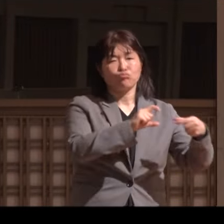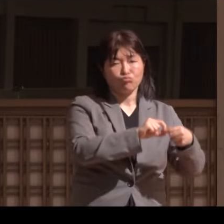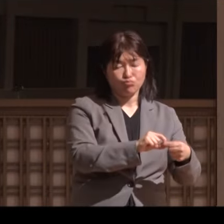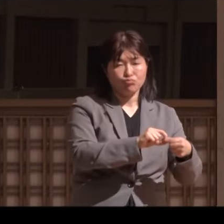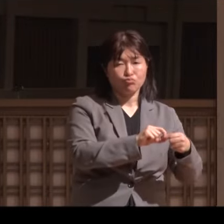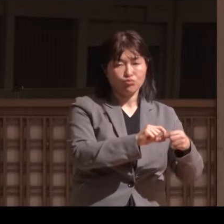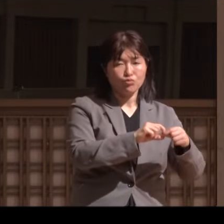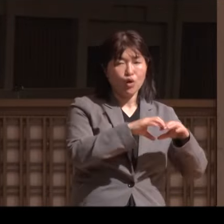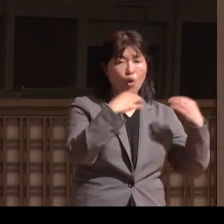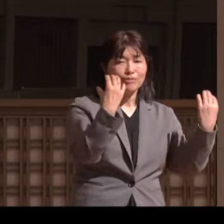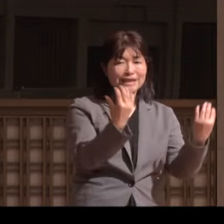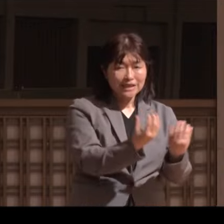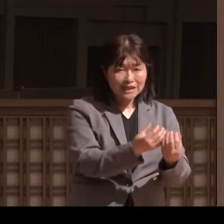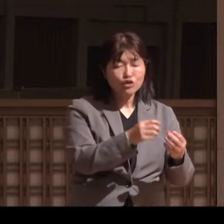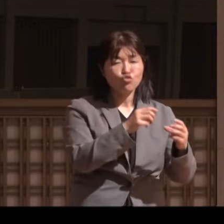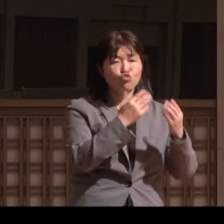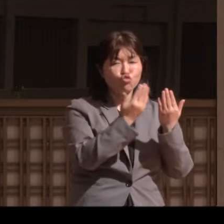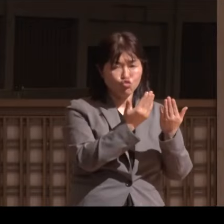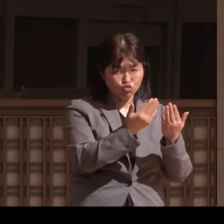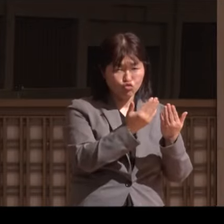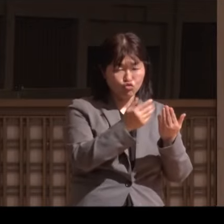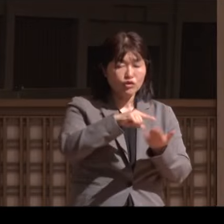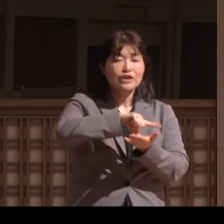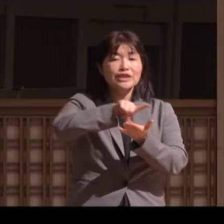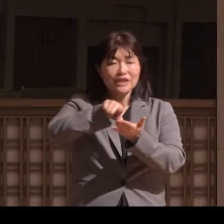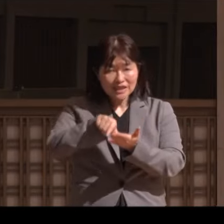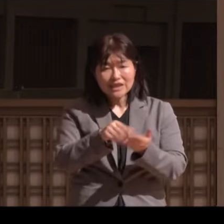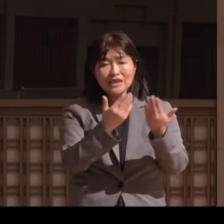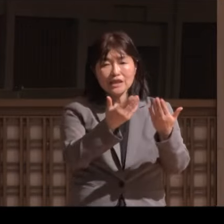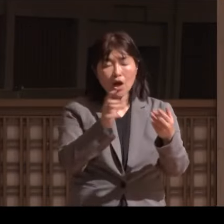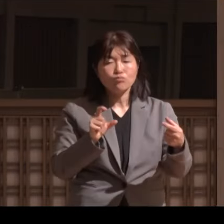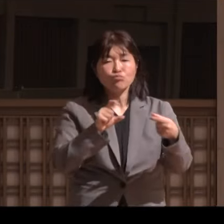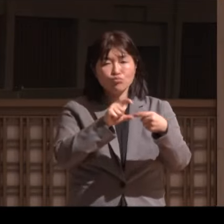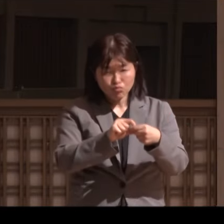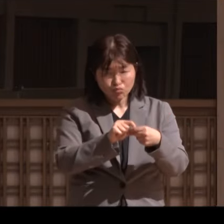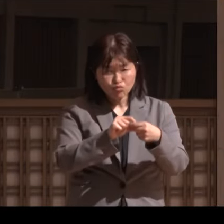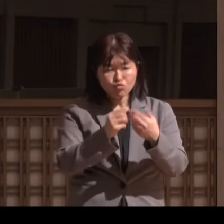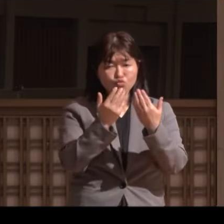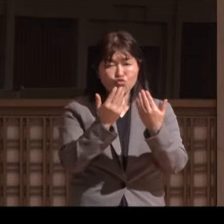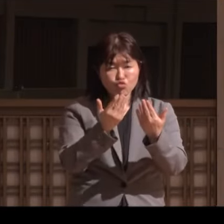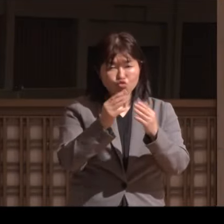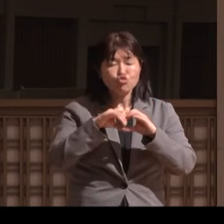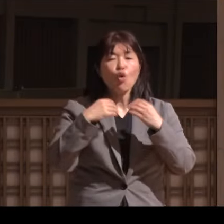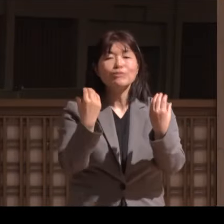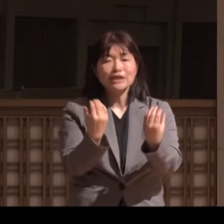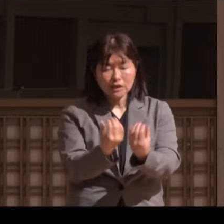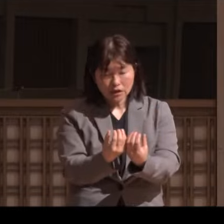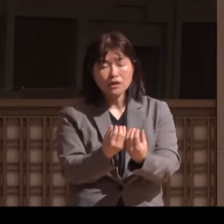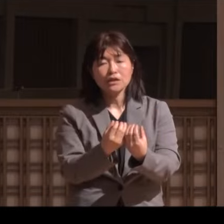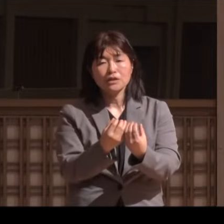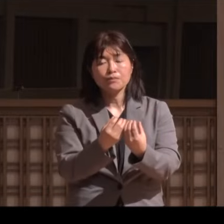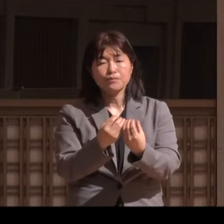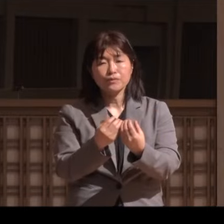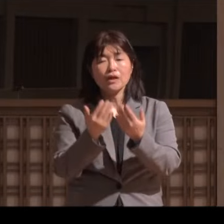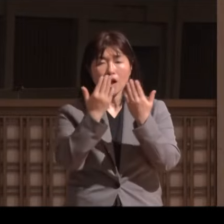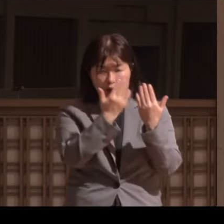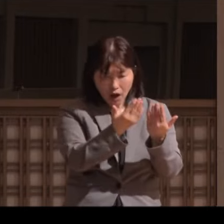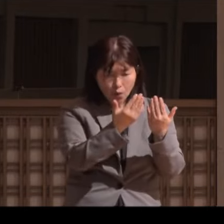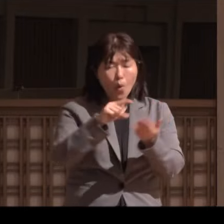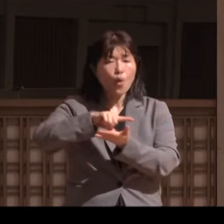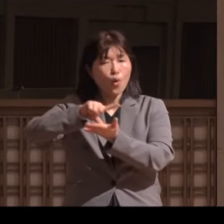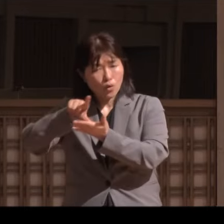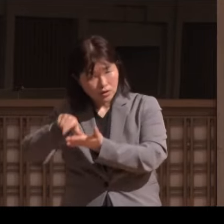コミュニティスクールですねそれから地域は学校と結びつくというスクールコミュニティですだから学校がて